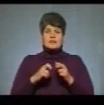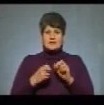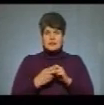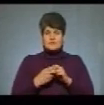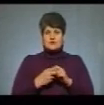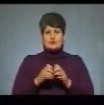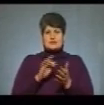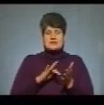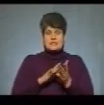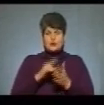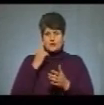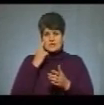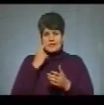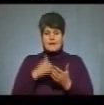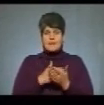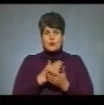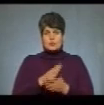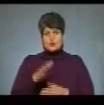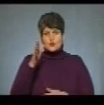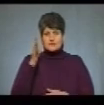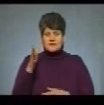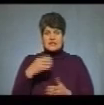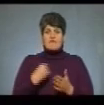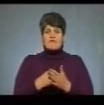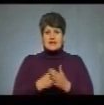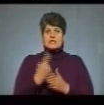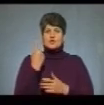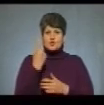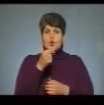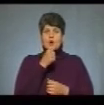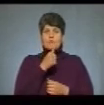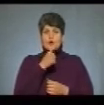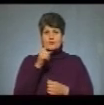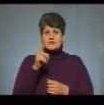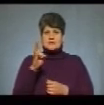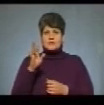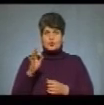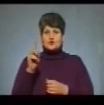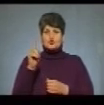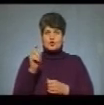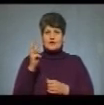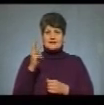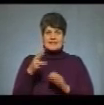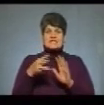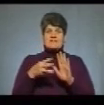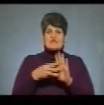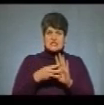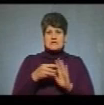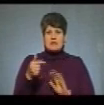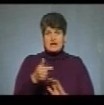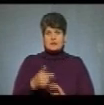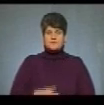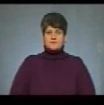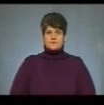оцінювання якості освіти, повідомив Юрій Шейнюк. Вартість одного пробного тестування – 138 гривень.